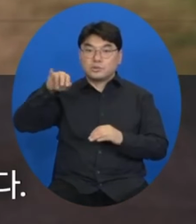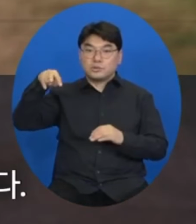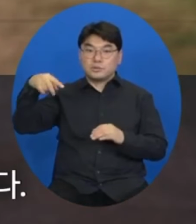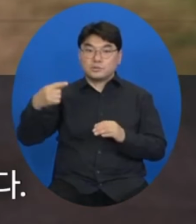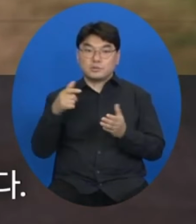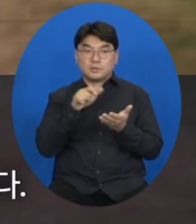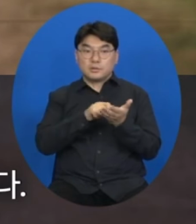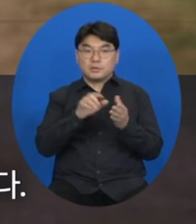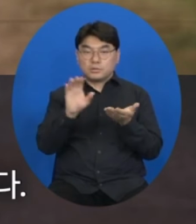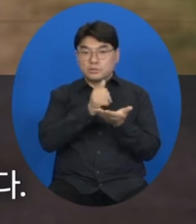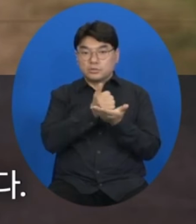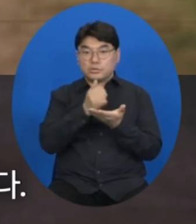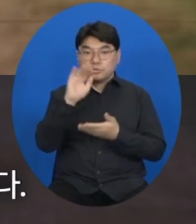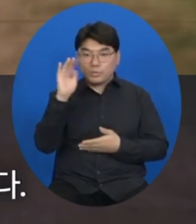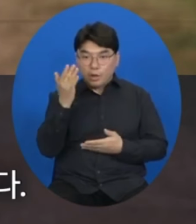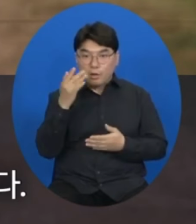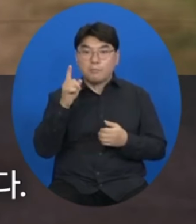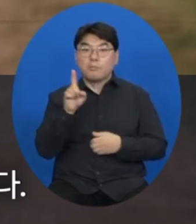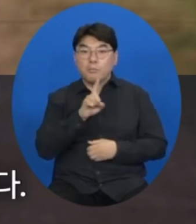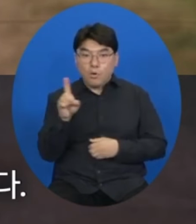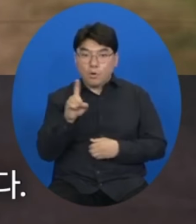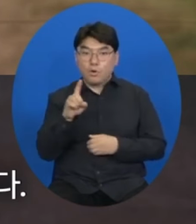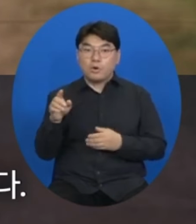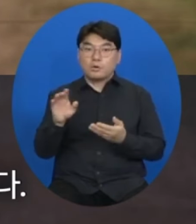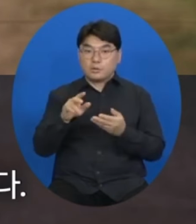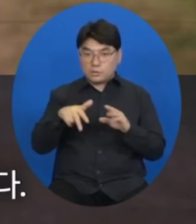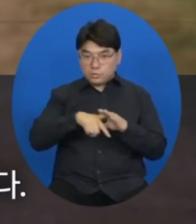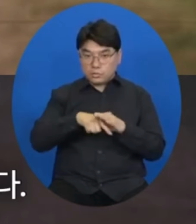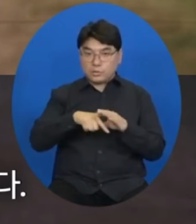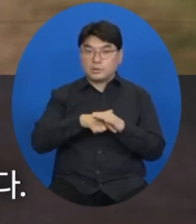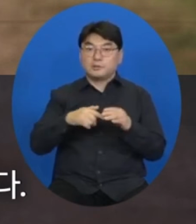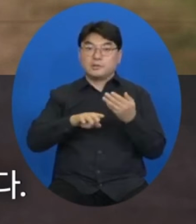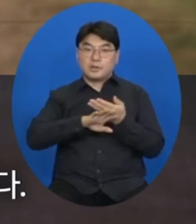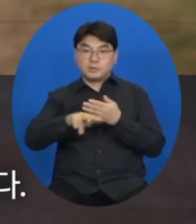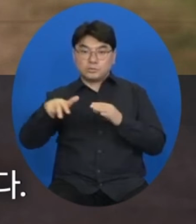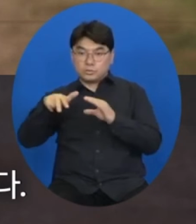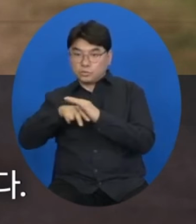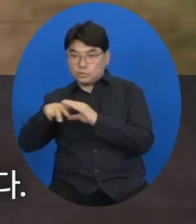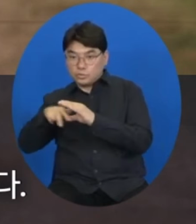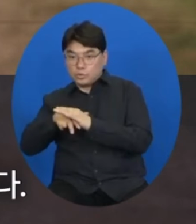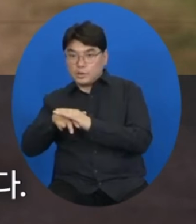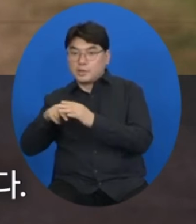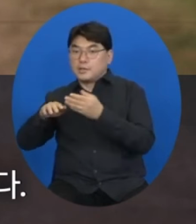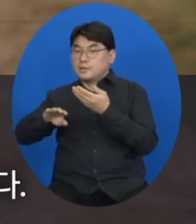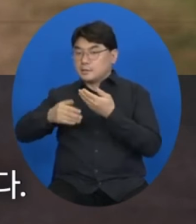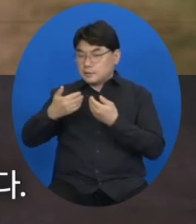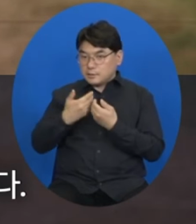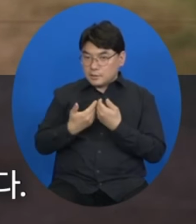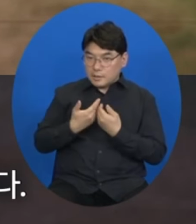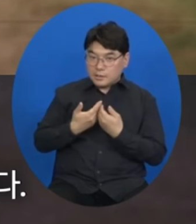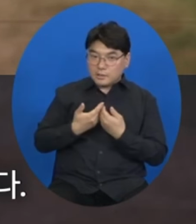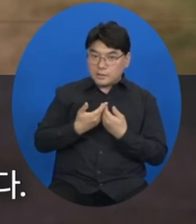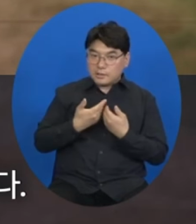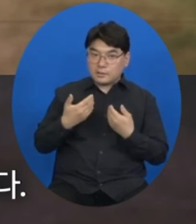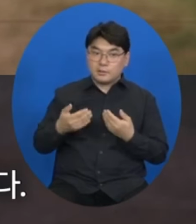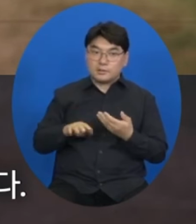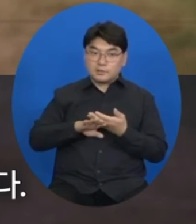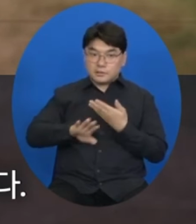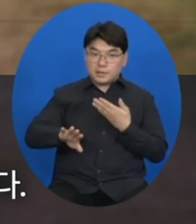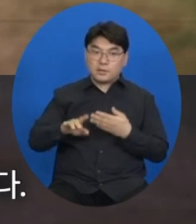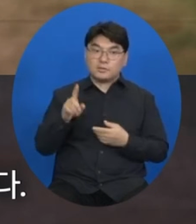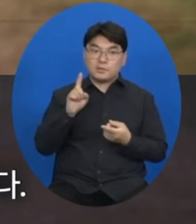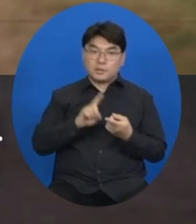그리스 된다는 것은 기독교가 다른 종교와의 차이를 보이는 부분에서 다른 종교들은 틀렸다라고